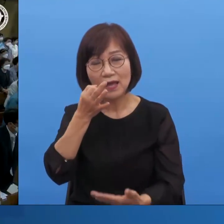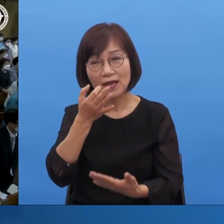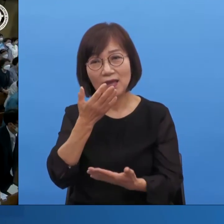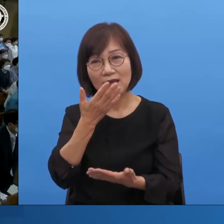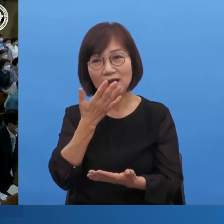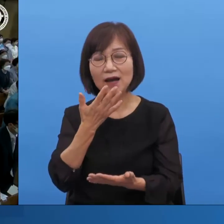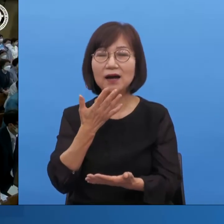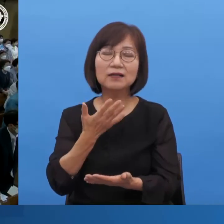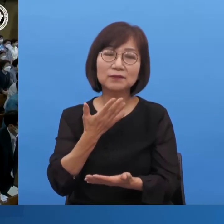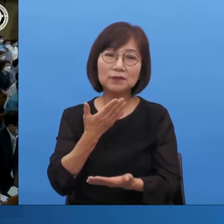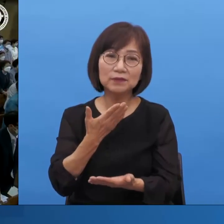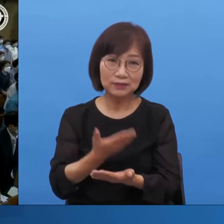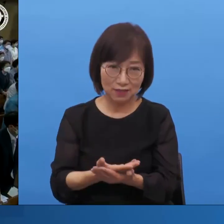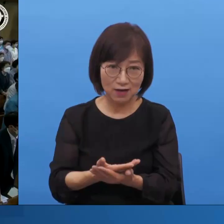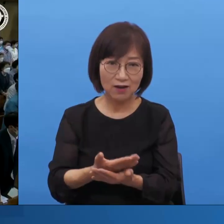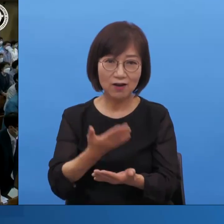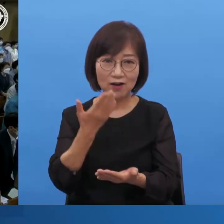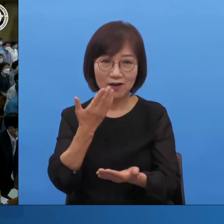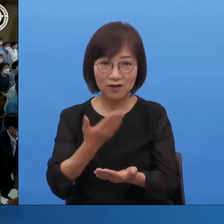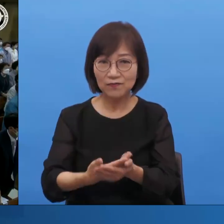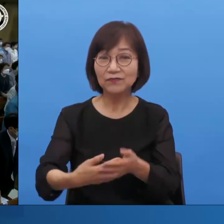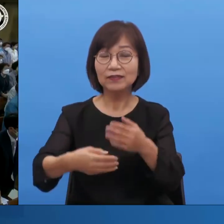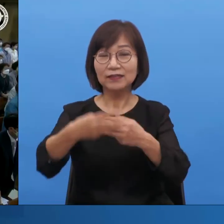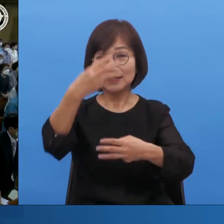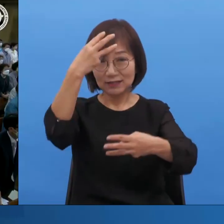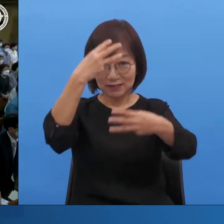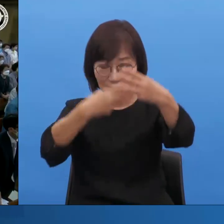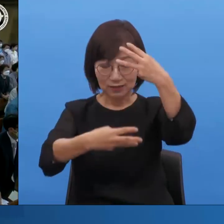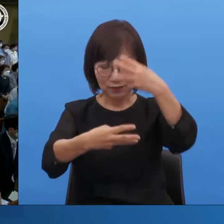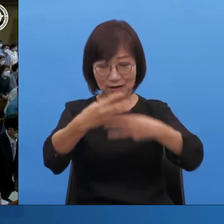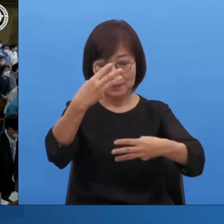오게 하소서.